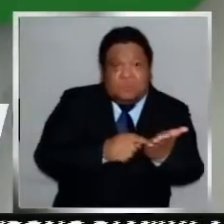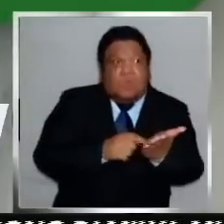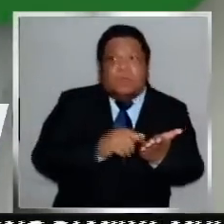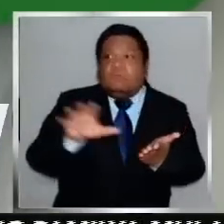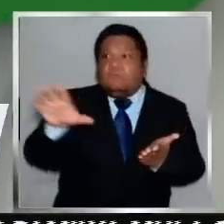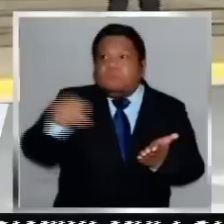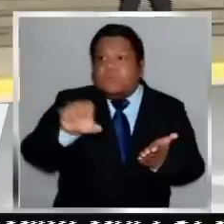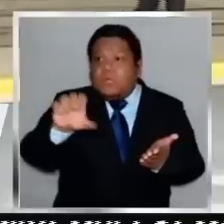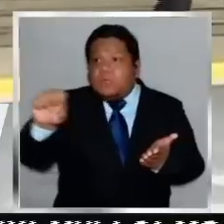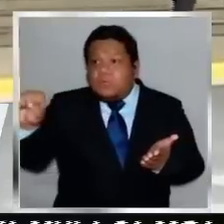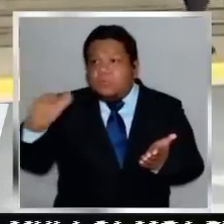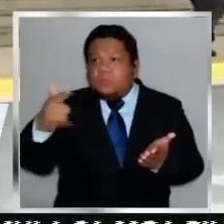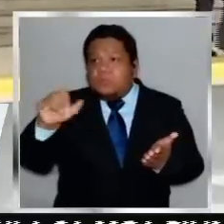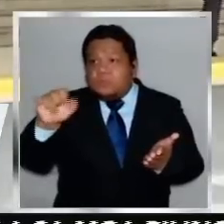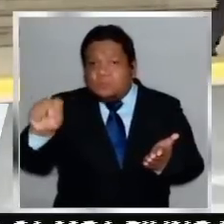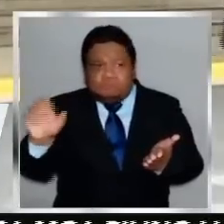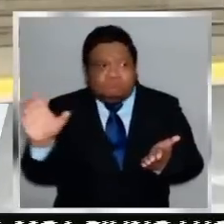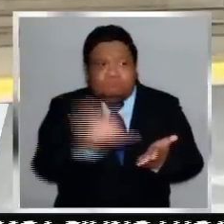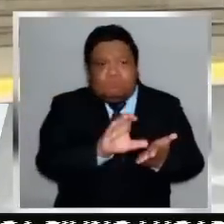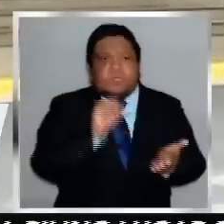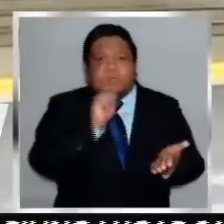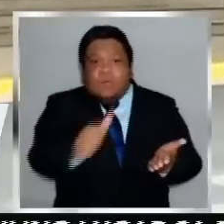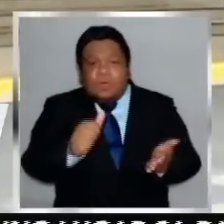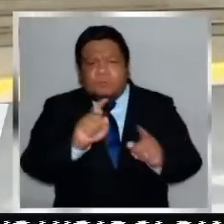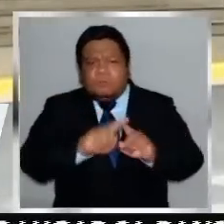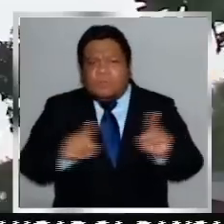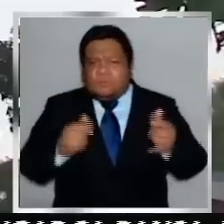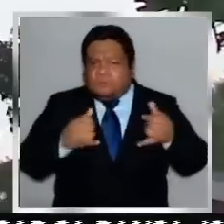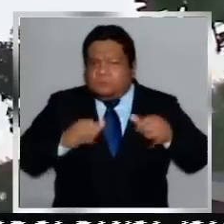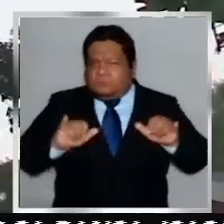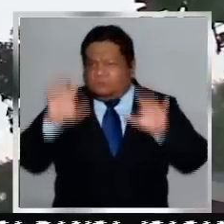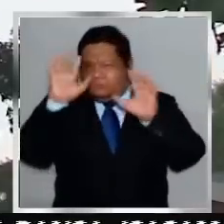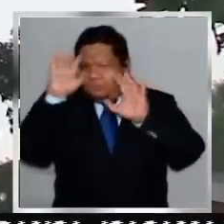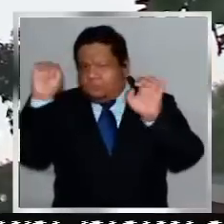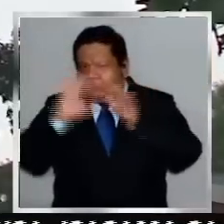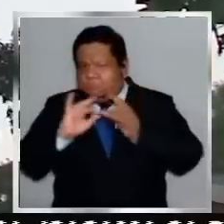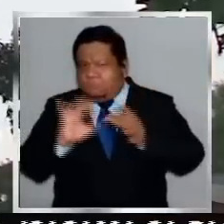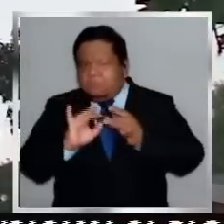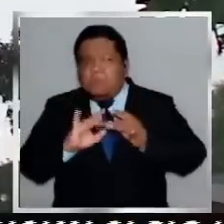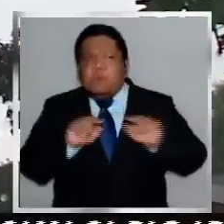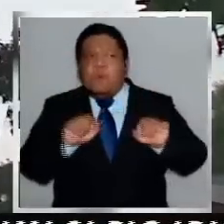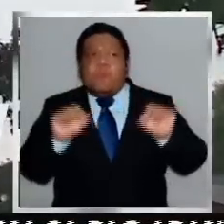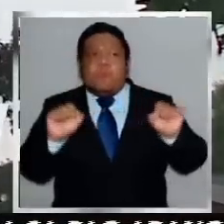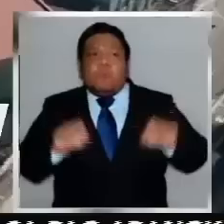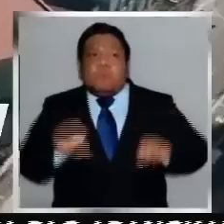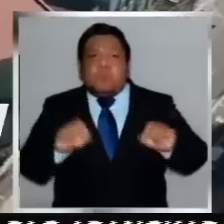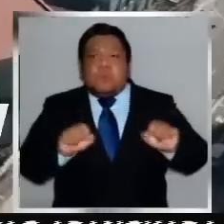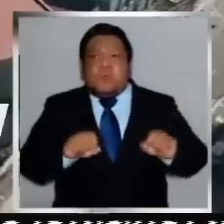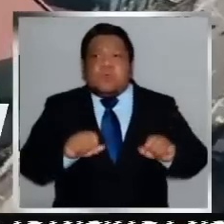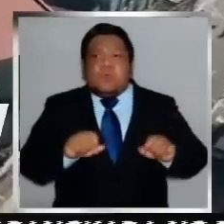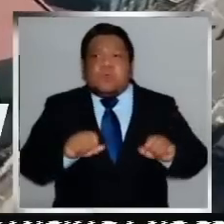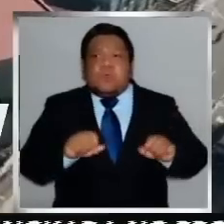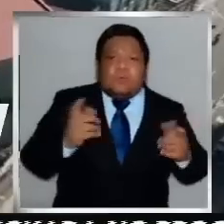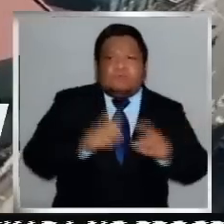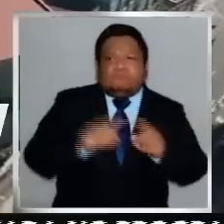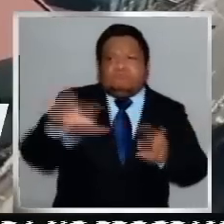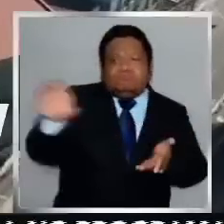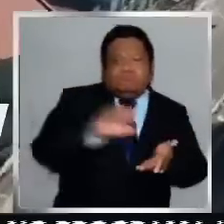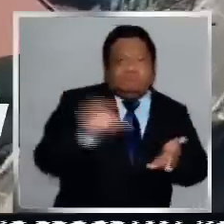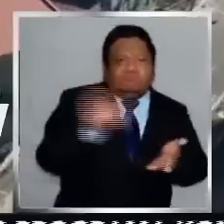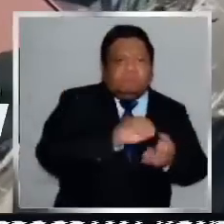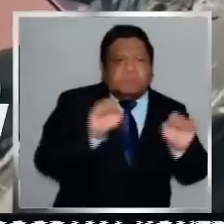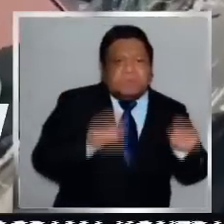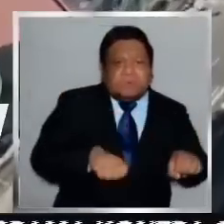at GSIS, ay tila may sinasabi ang Pangulo na posible rin daw itong makuha mula sa mga institusyong ito. Delikado rin daw na pawang